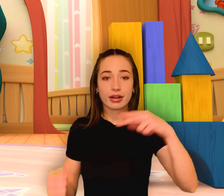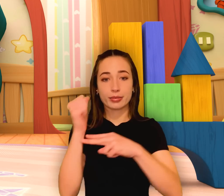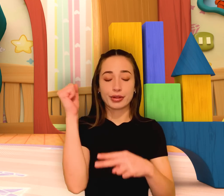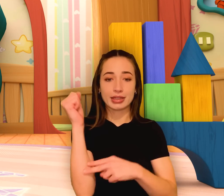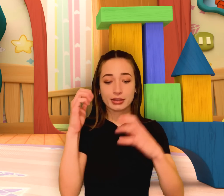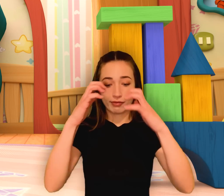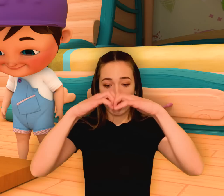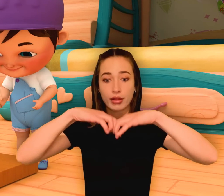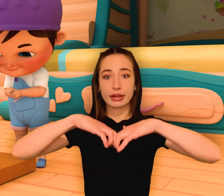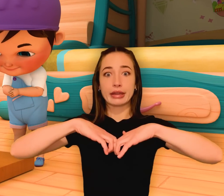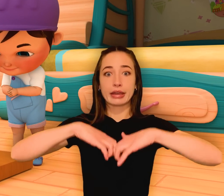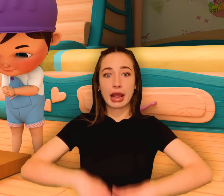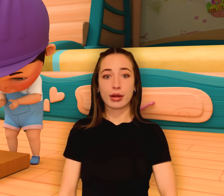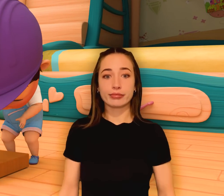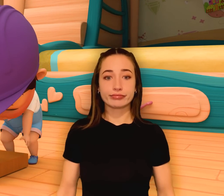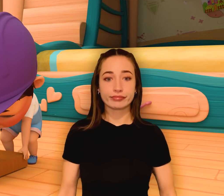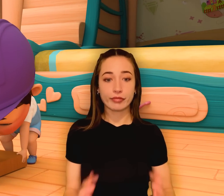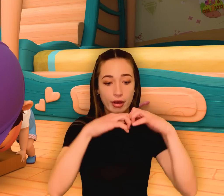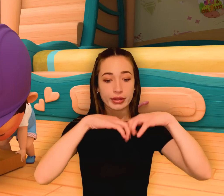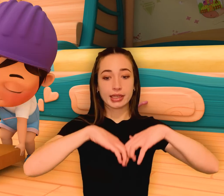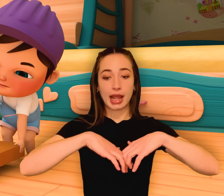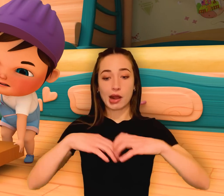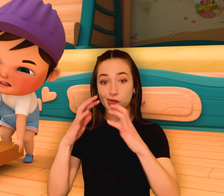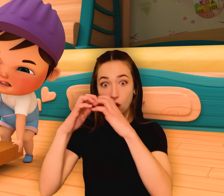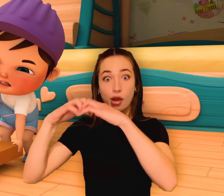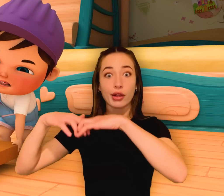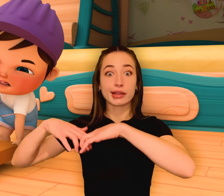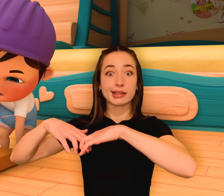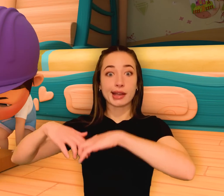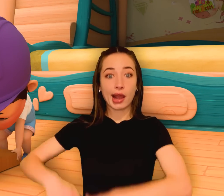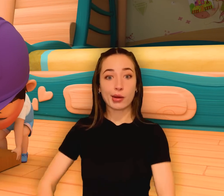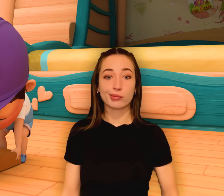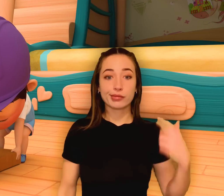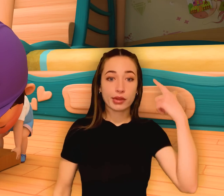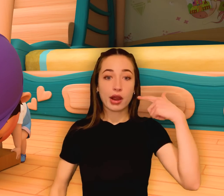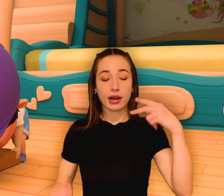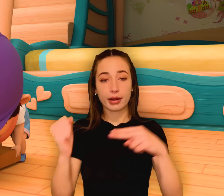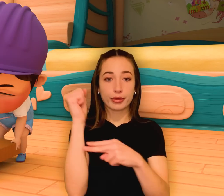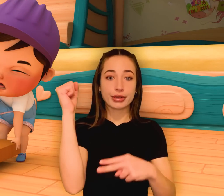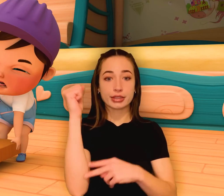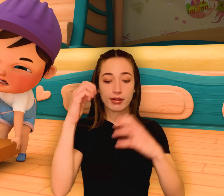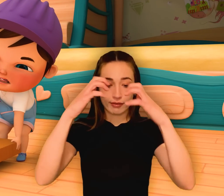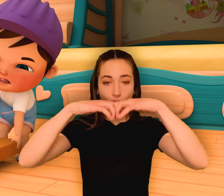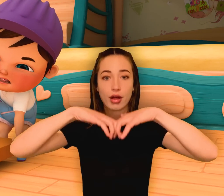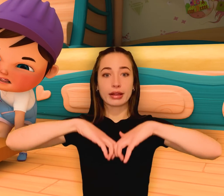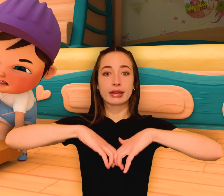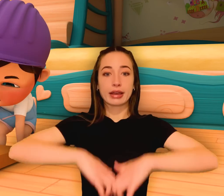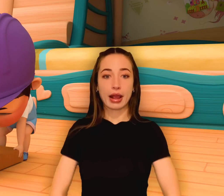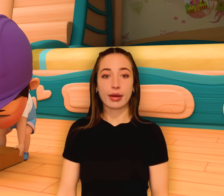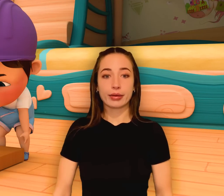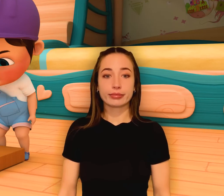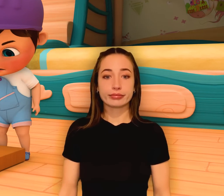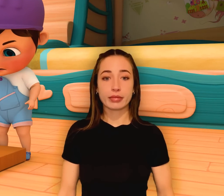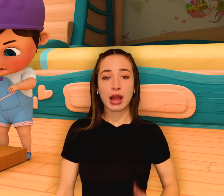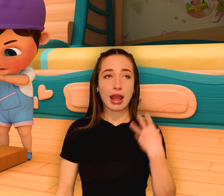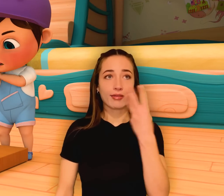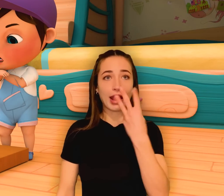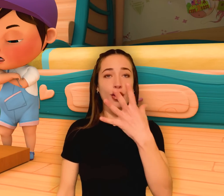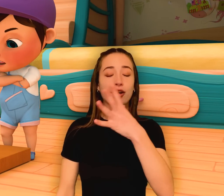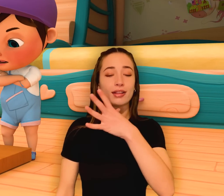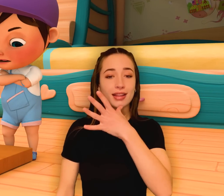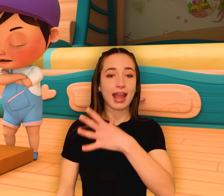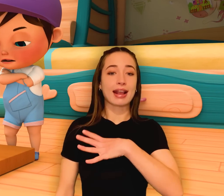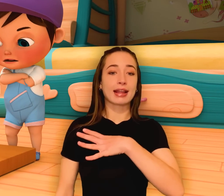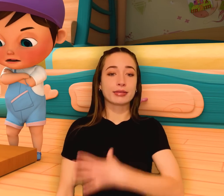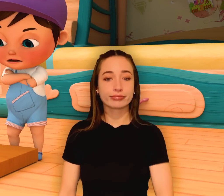ロンドン橋が落ちる、落ちる、落ちる。ロンドン橋が落ちる。さあ